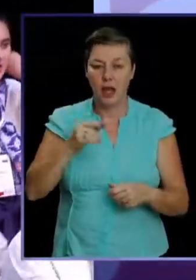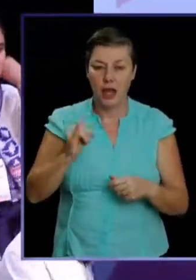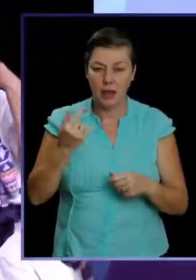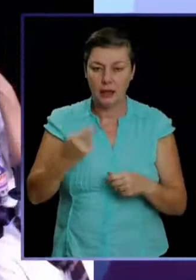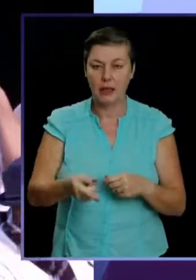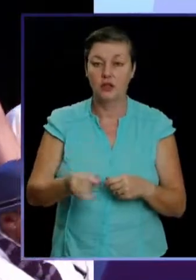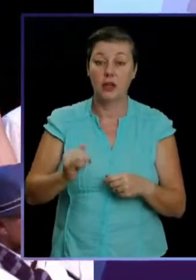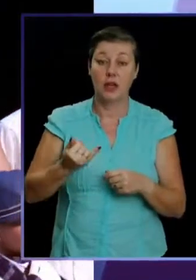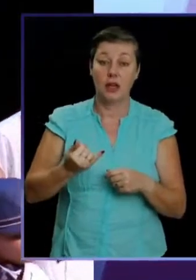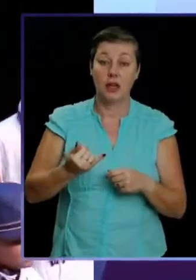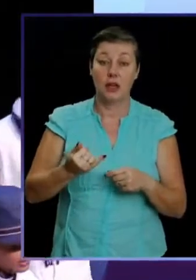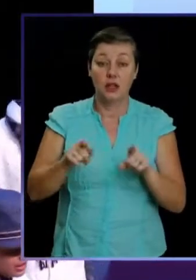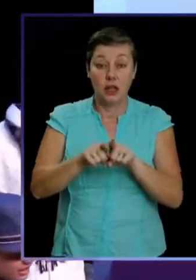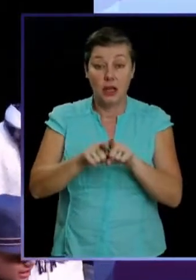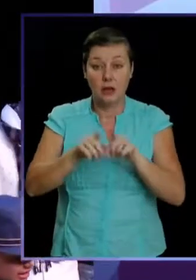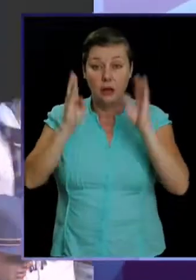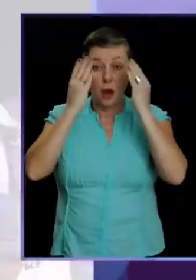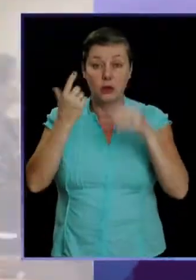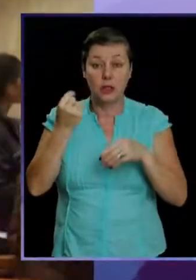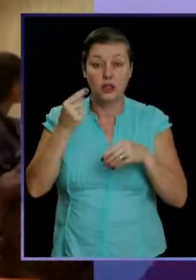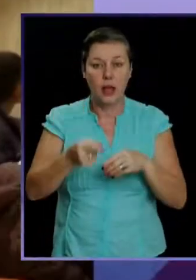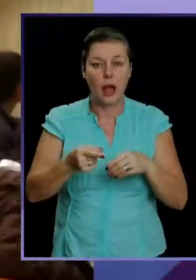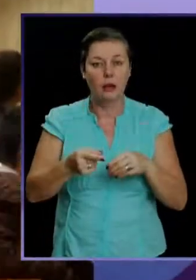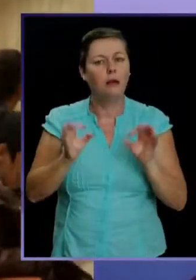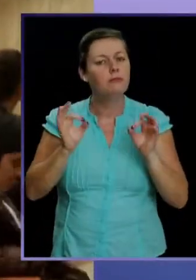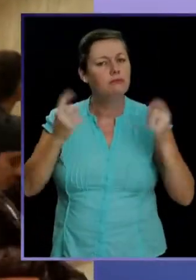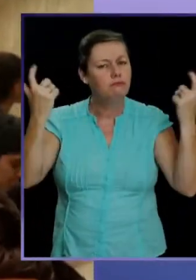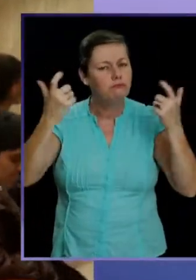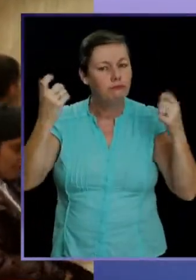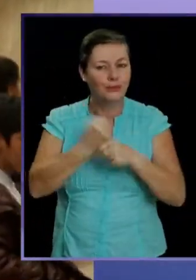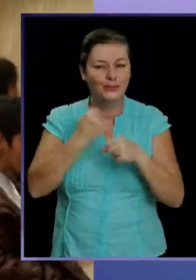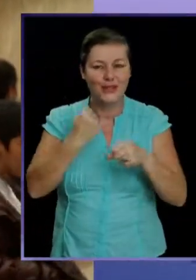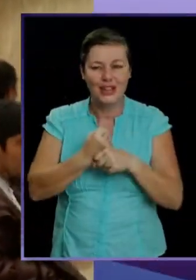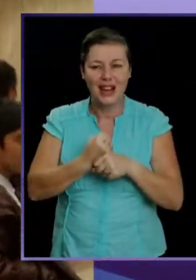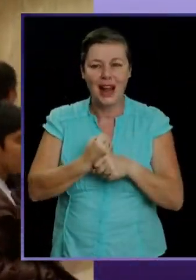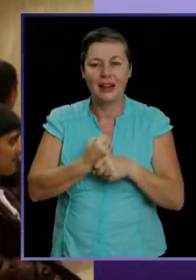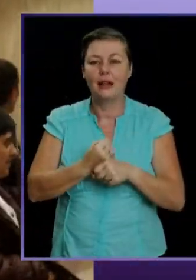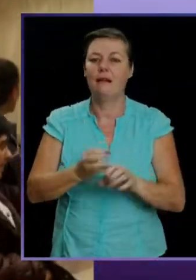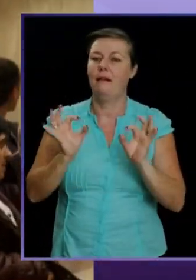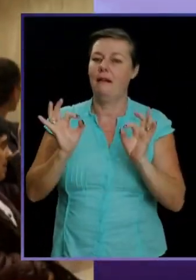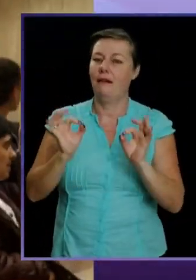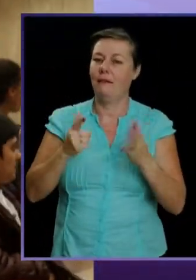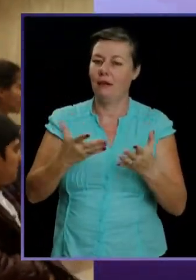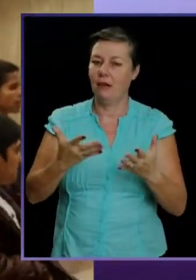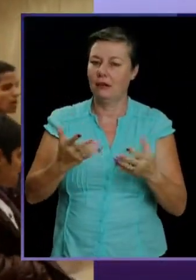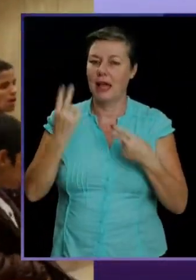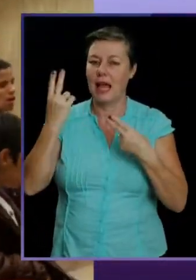is. És úgy, hogy autistákkal egy hangulatot teremteni, én azt gondolom, hogy ez egy elképesztő nagy érték.